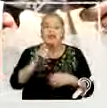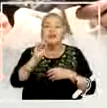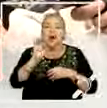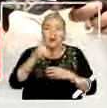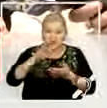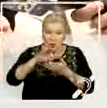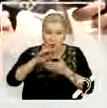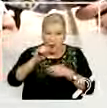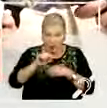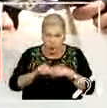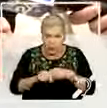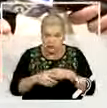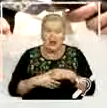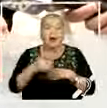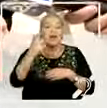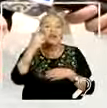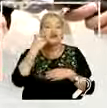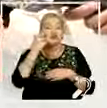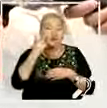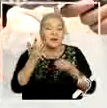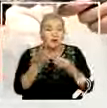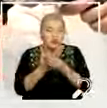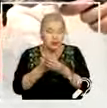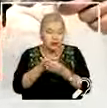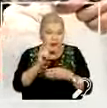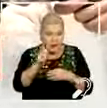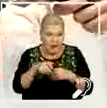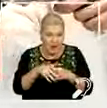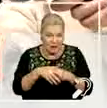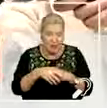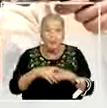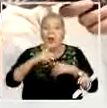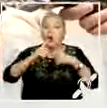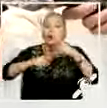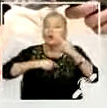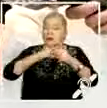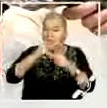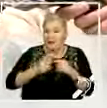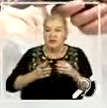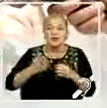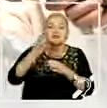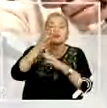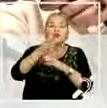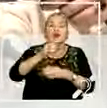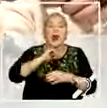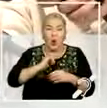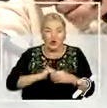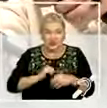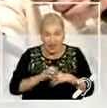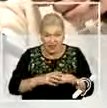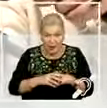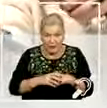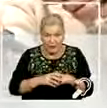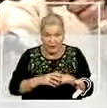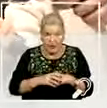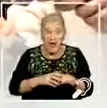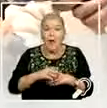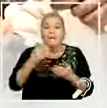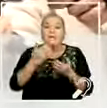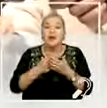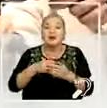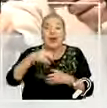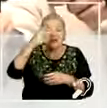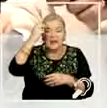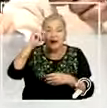acest moment are calitate de suspect. Urmează să se deplaseze la Constanța pentru a-i fi aduse